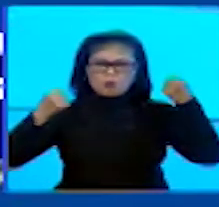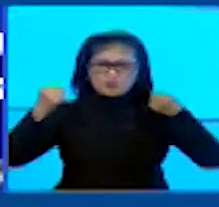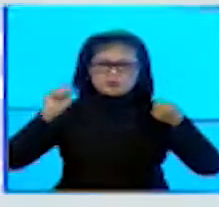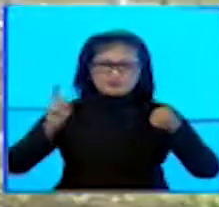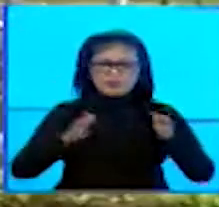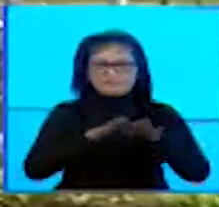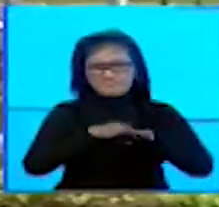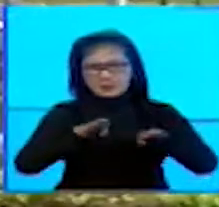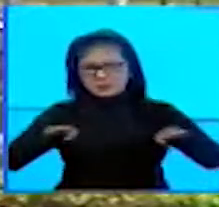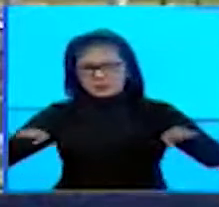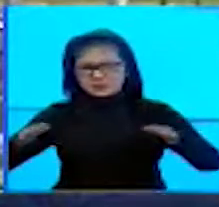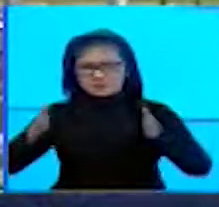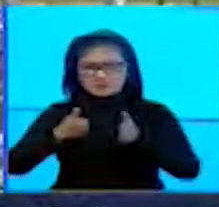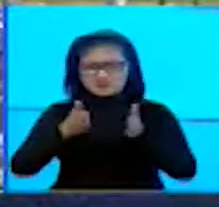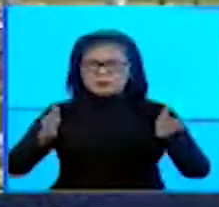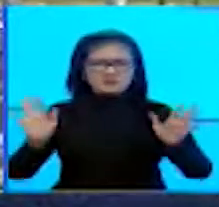ditutup.